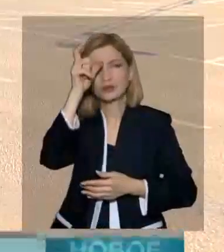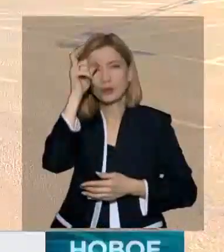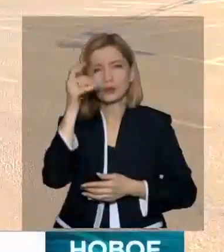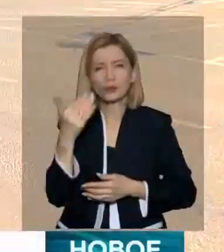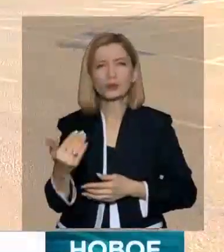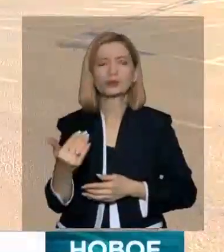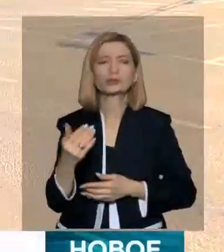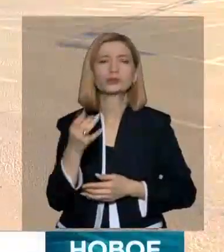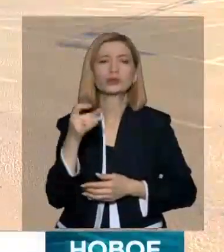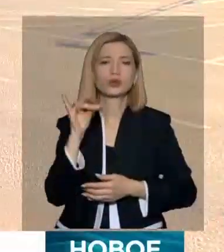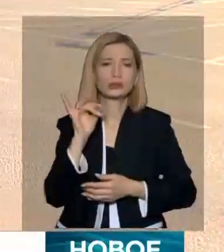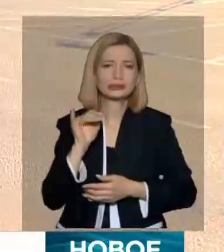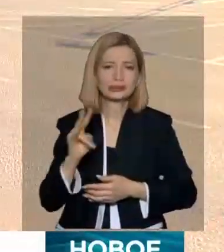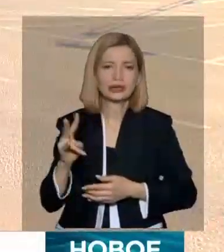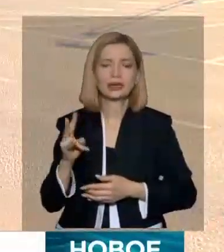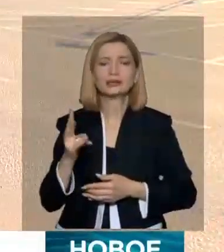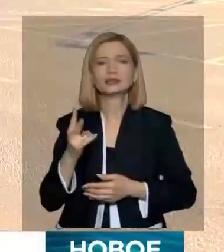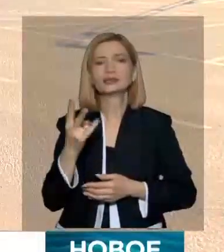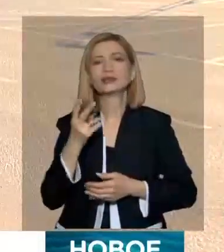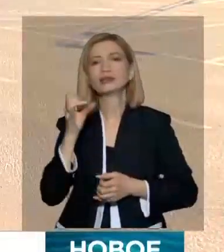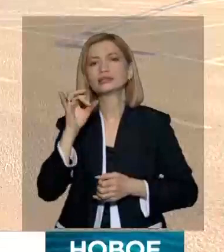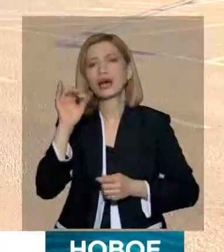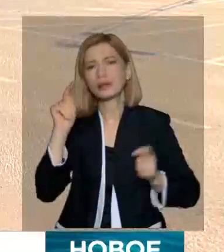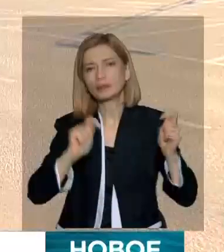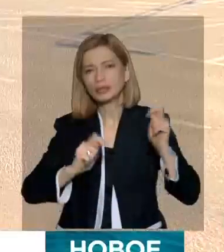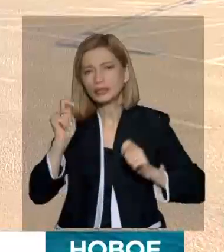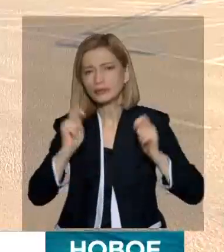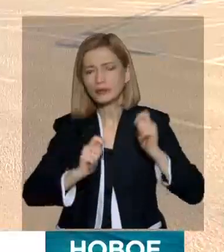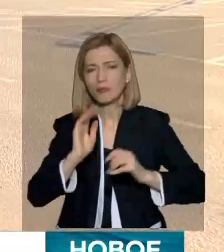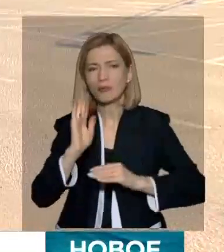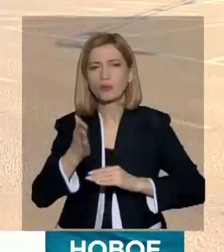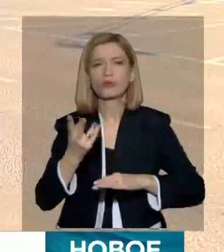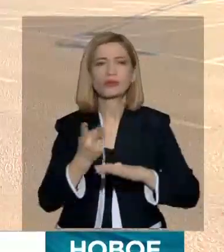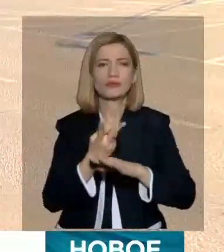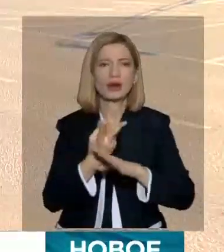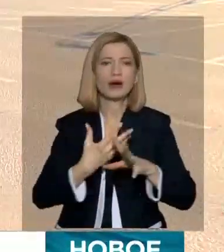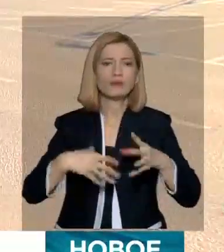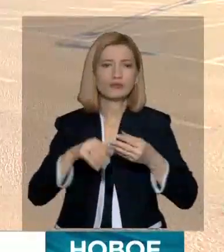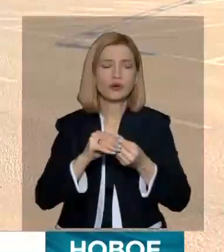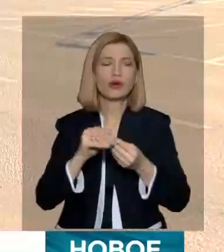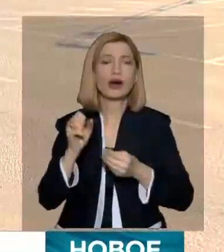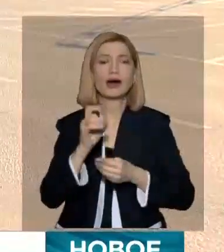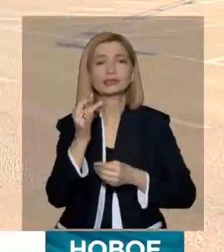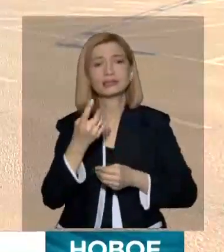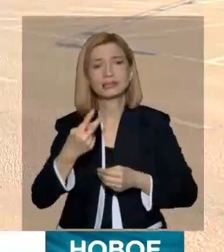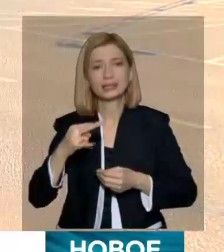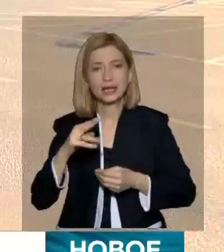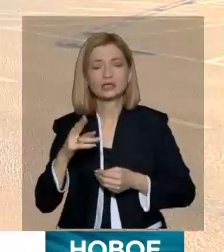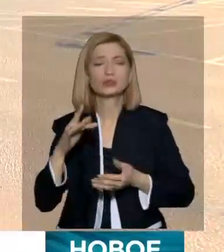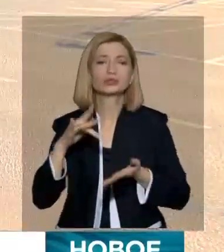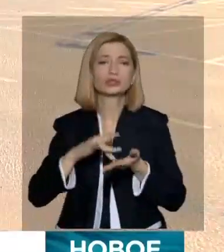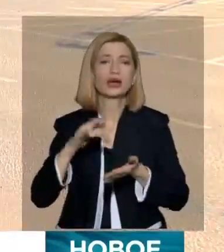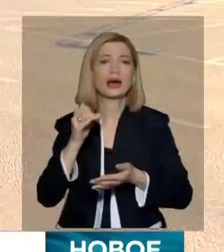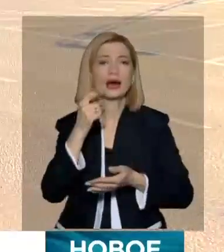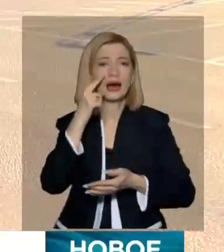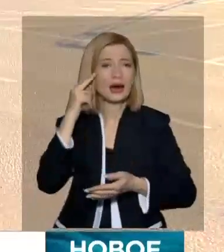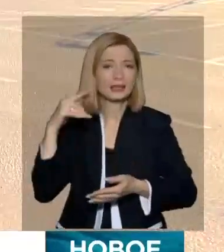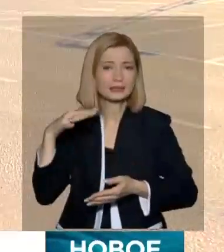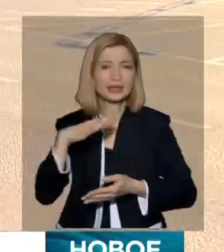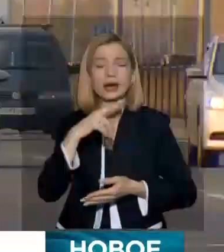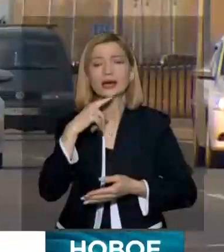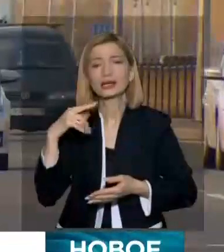Туркменистана. На этой же неделе пройдут два саммита – совещание по взаимодействию эмиров доверия в Азии и саммит «Центральная Азия,